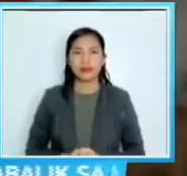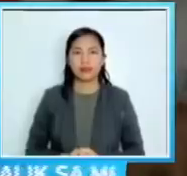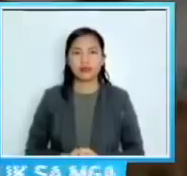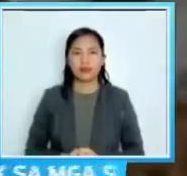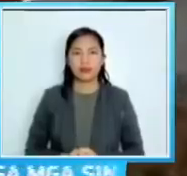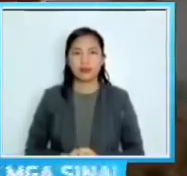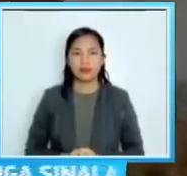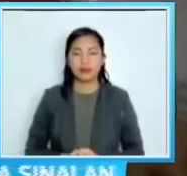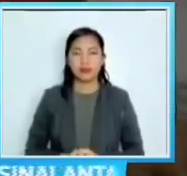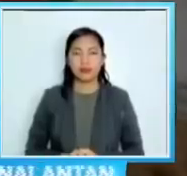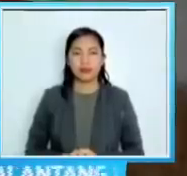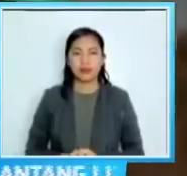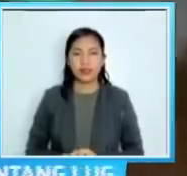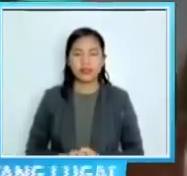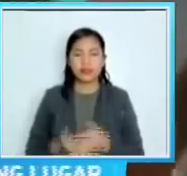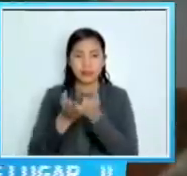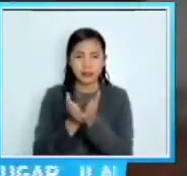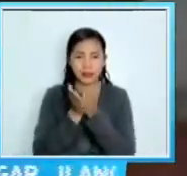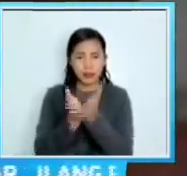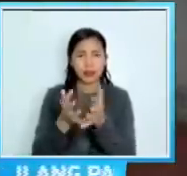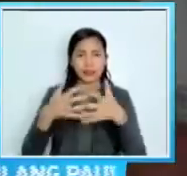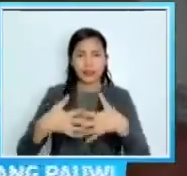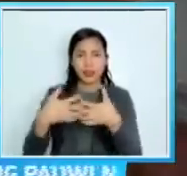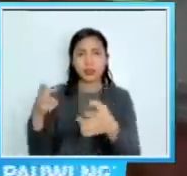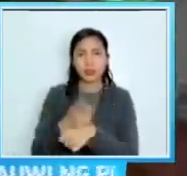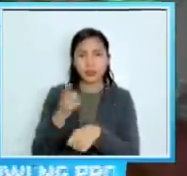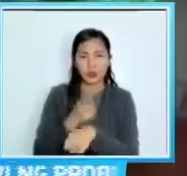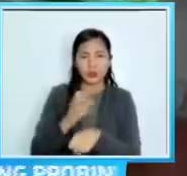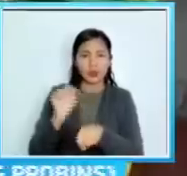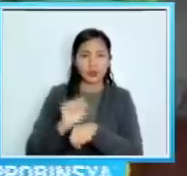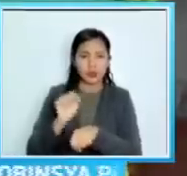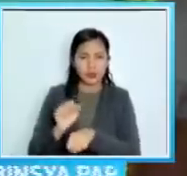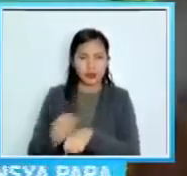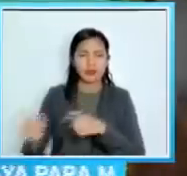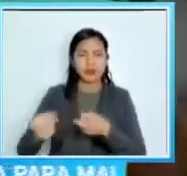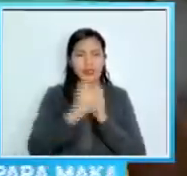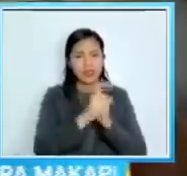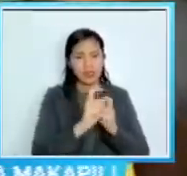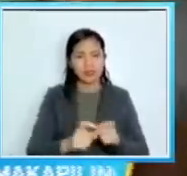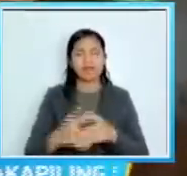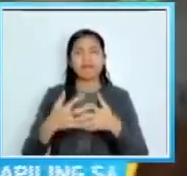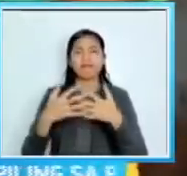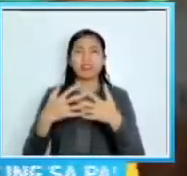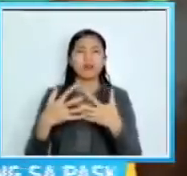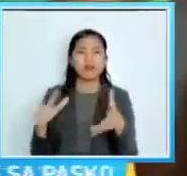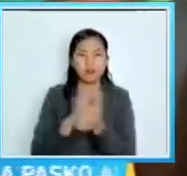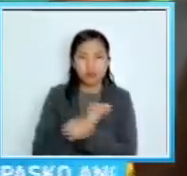Ang motorboat na panghanap buhay, manghuli ng isda, wala, wasak na.